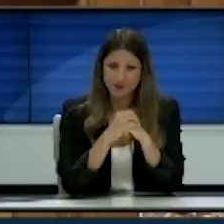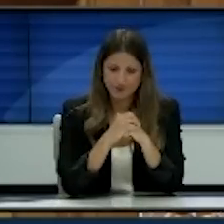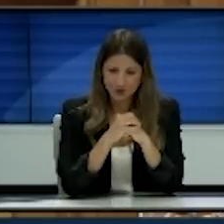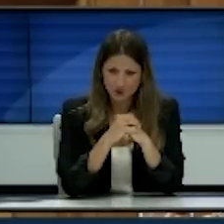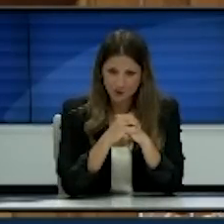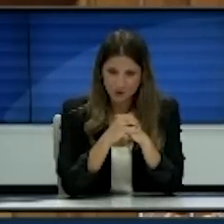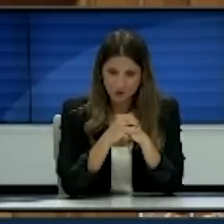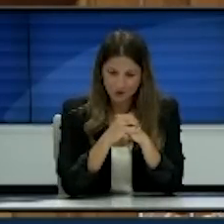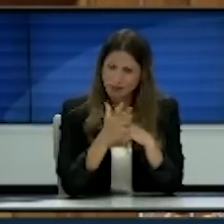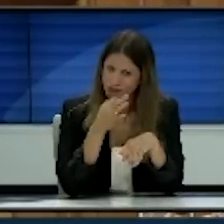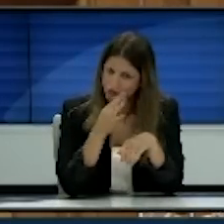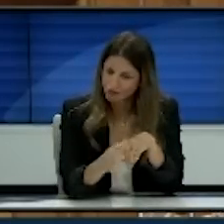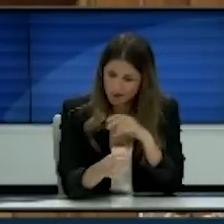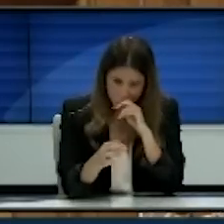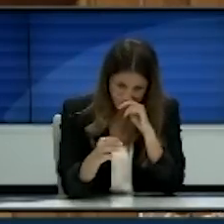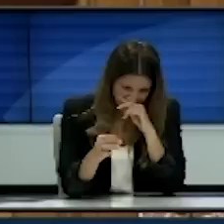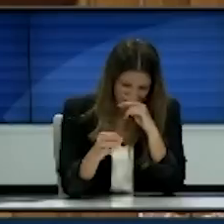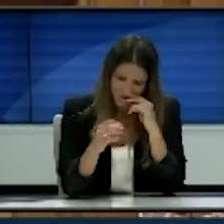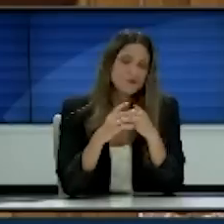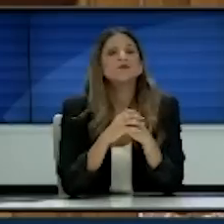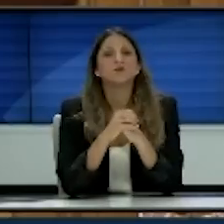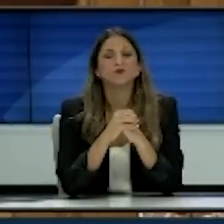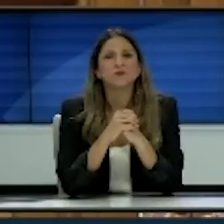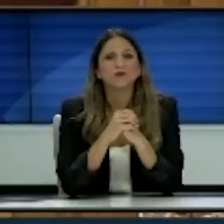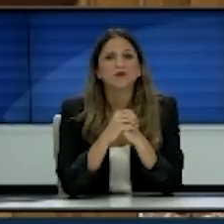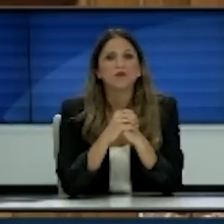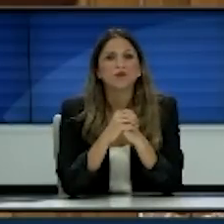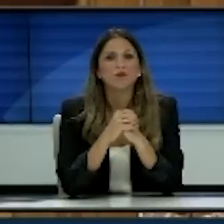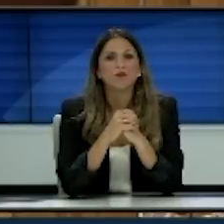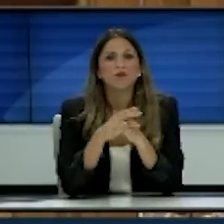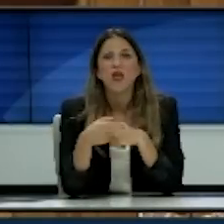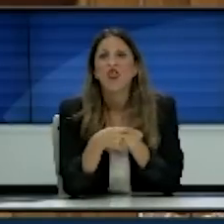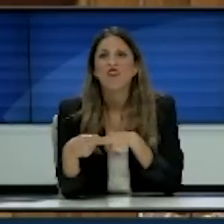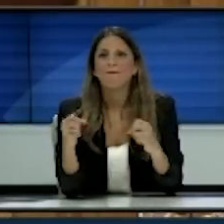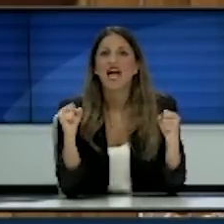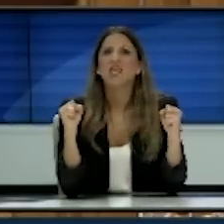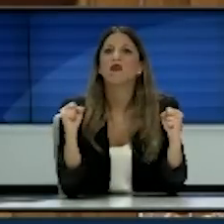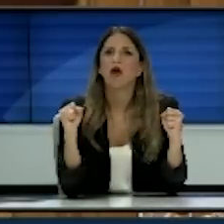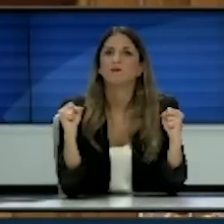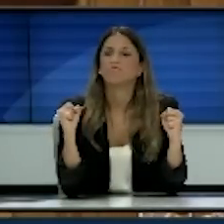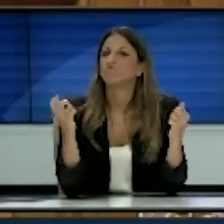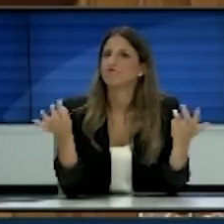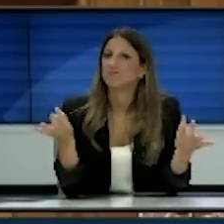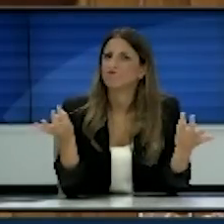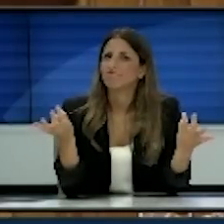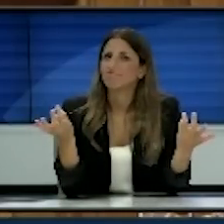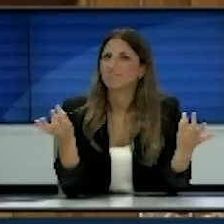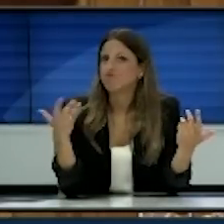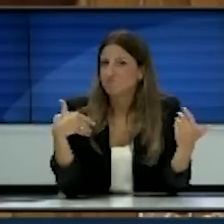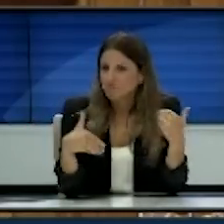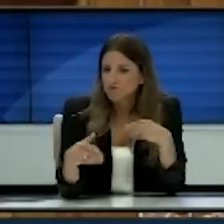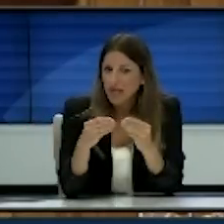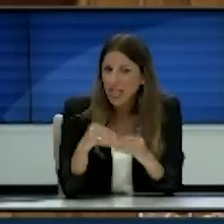να το εξηγήσω αυτό που λέω, ο απολογισμός σας στον τομέα της υγείας? Ή μήπως δεν έχετε πάρει χαμπάρι ότι